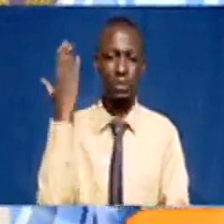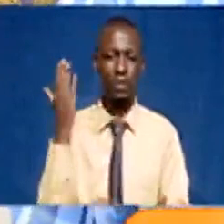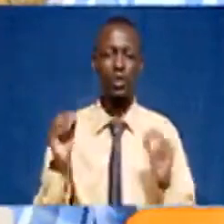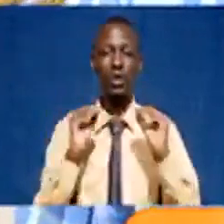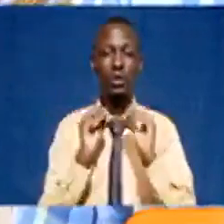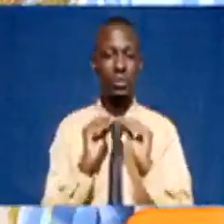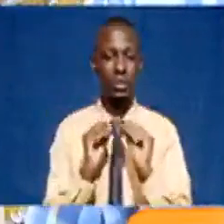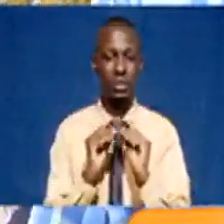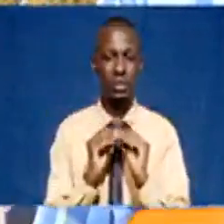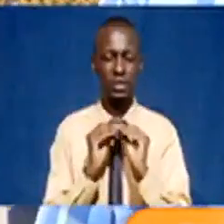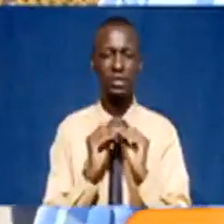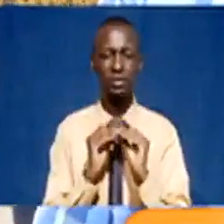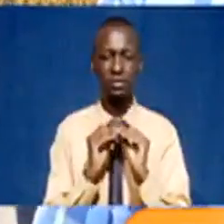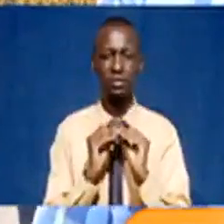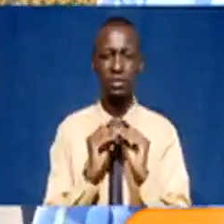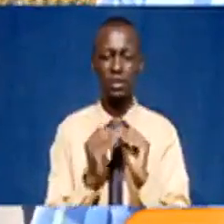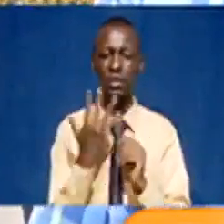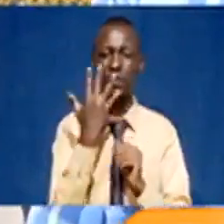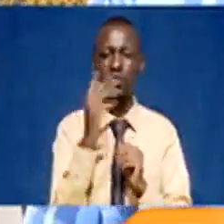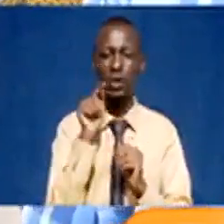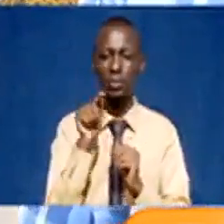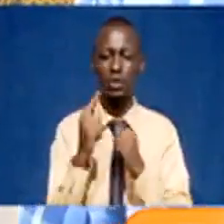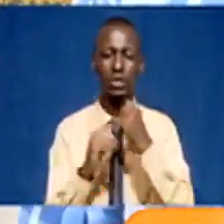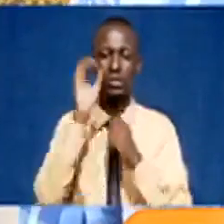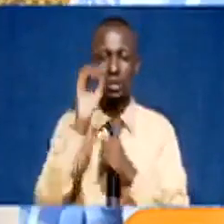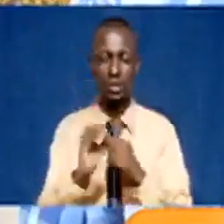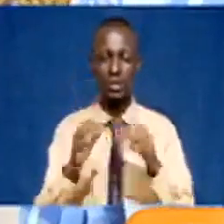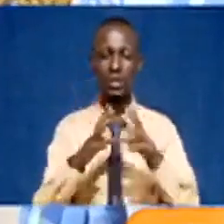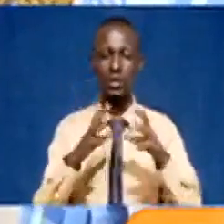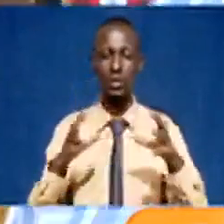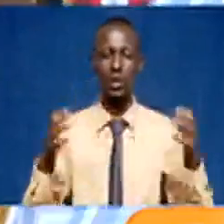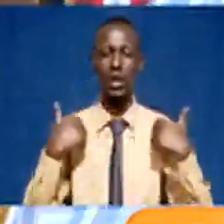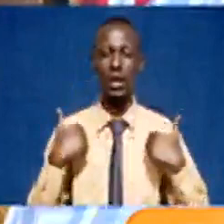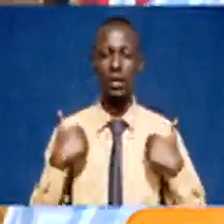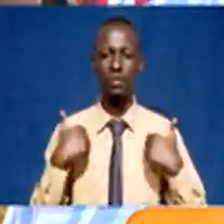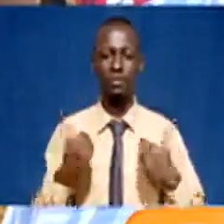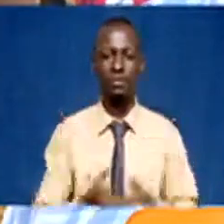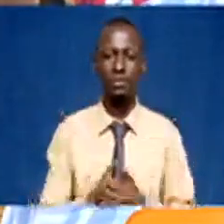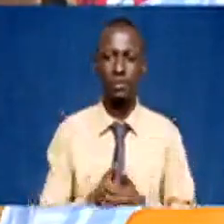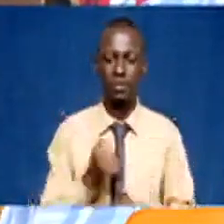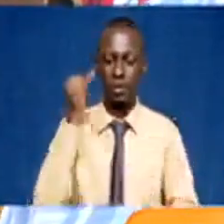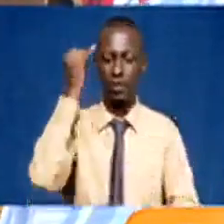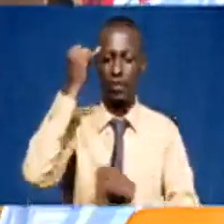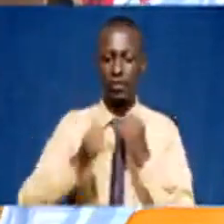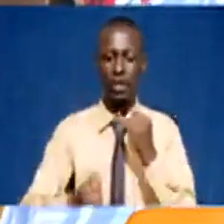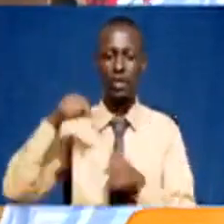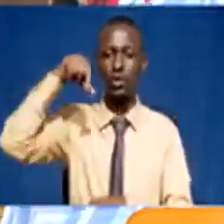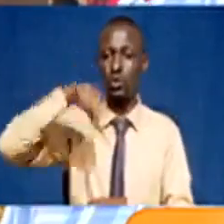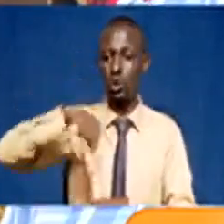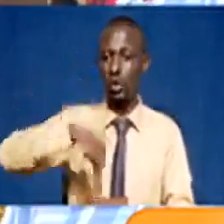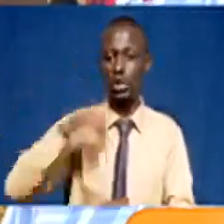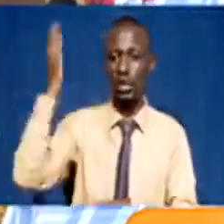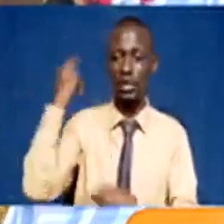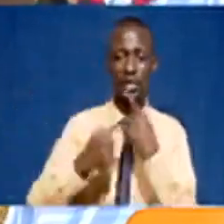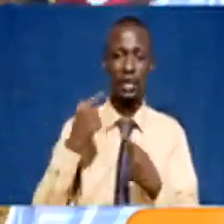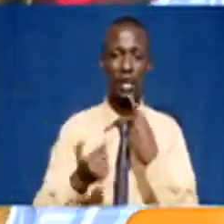that we have a growth of 5.6% in that quarter. Katika kuota ya mwisho ya mwaka uliopita,